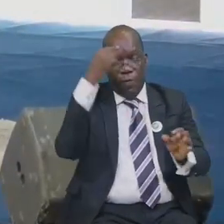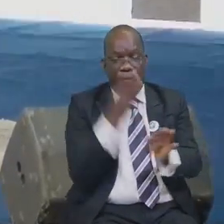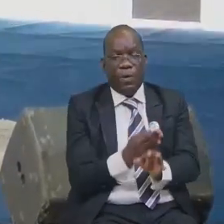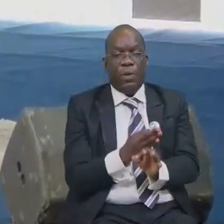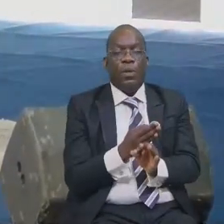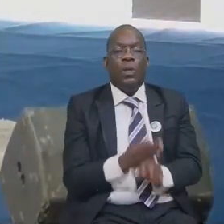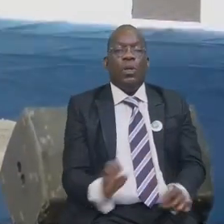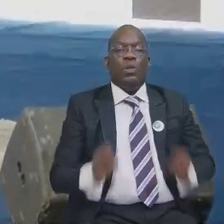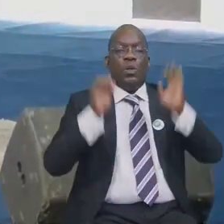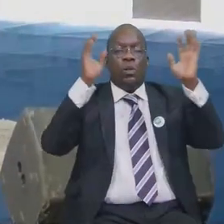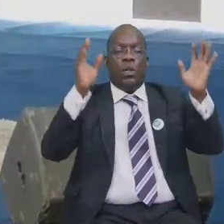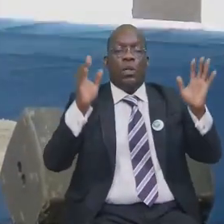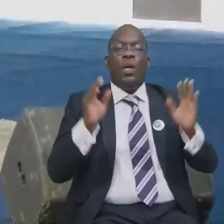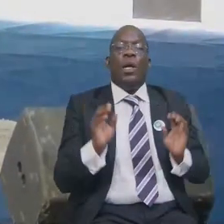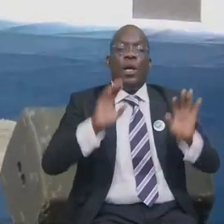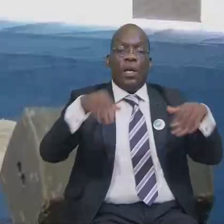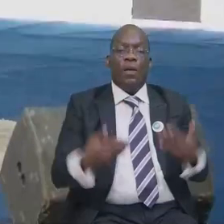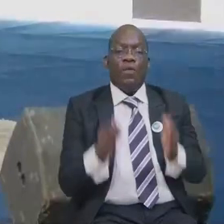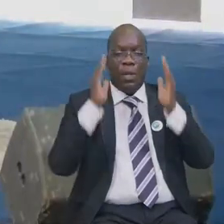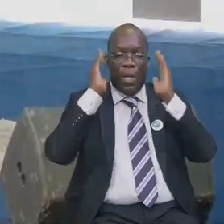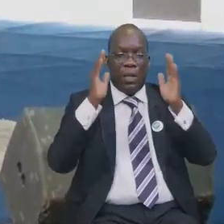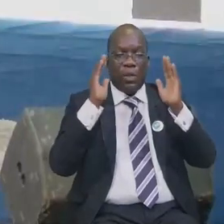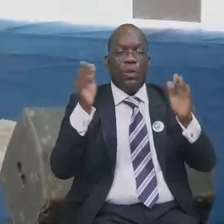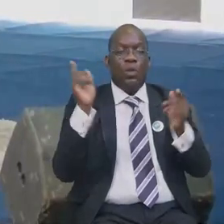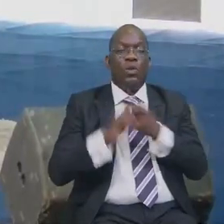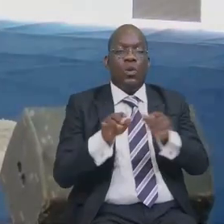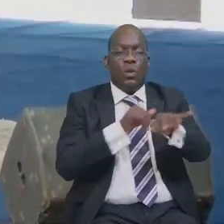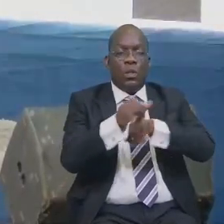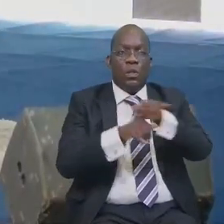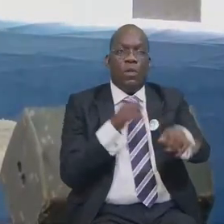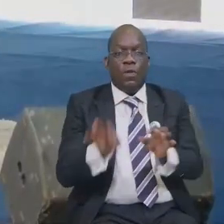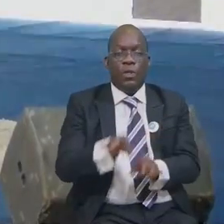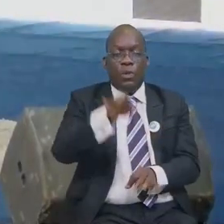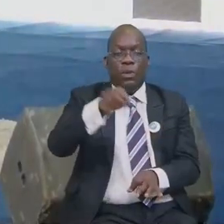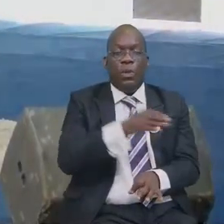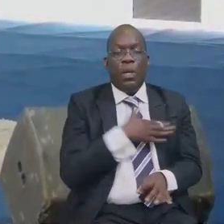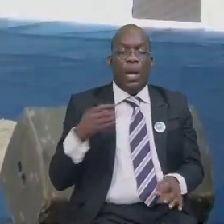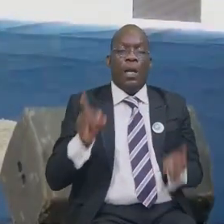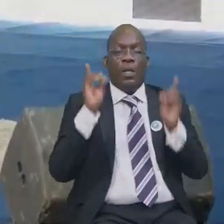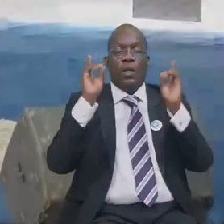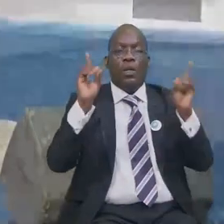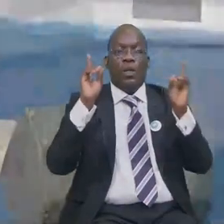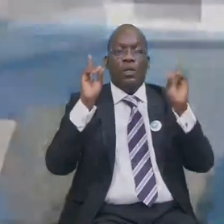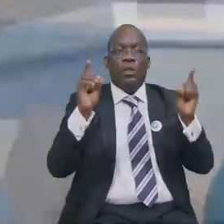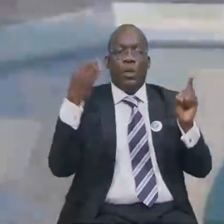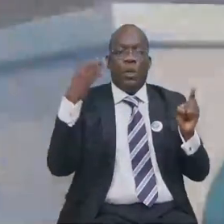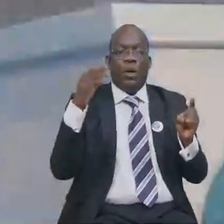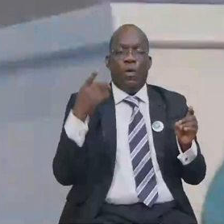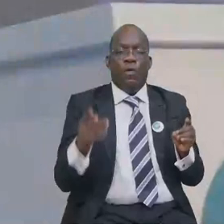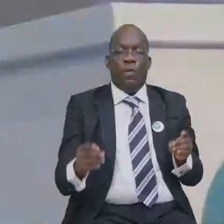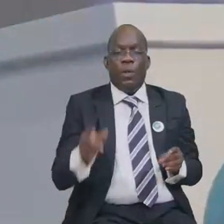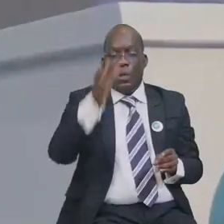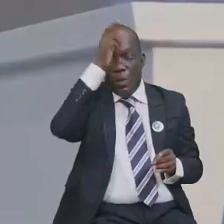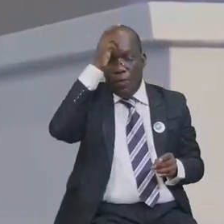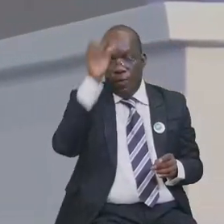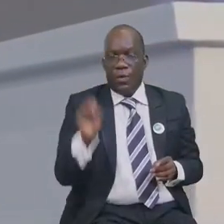pour s'attacher, pour donner d'attention à des esprits séducteurs et à des doctrines de démons. Voyons